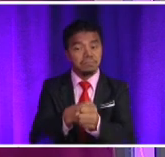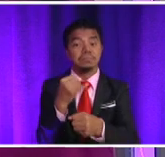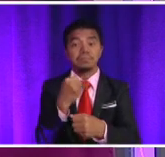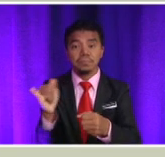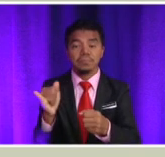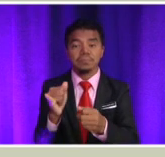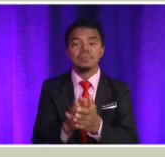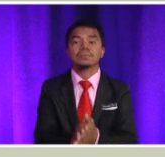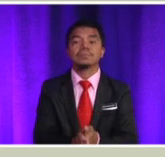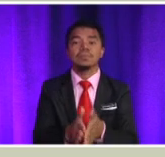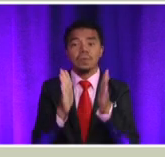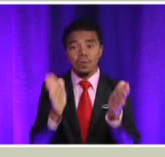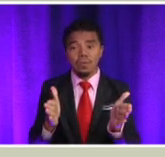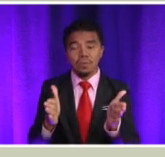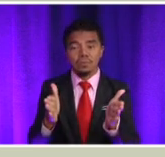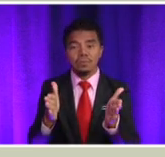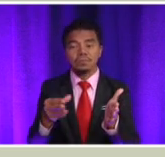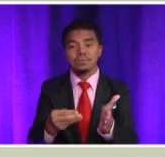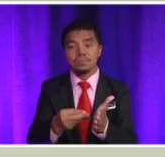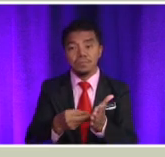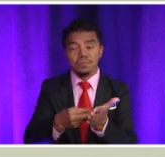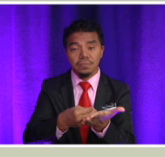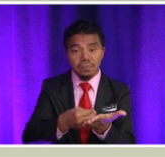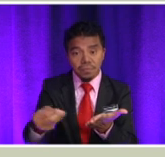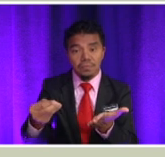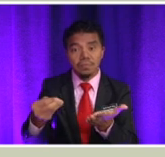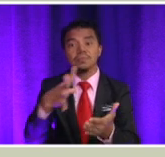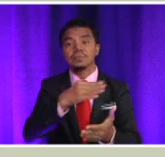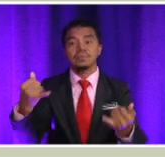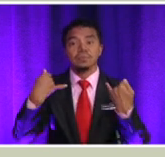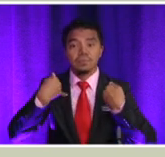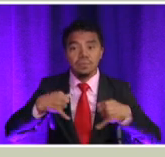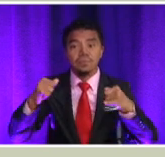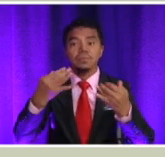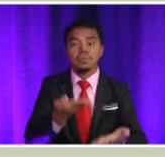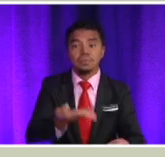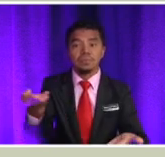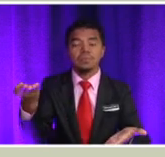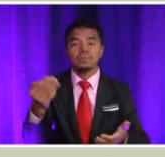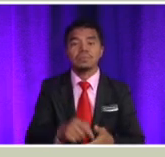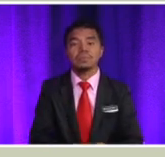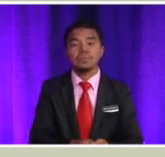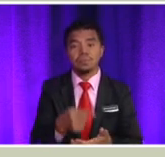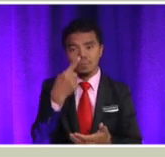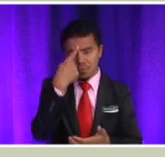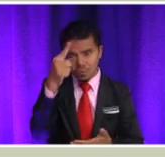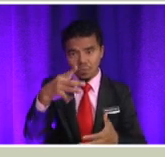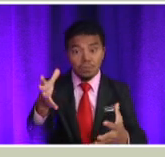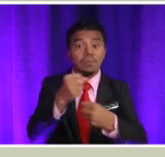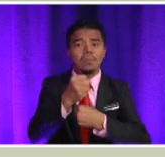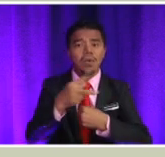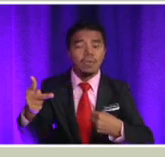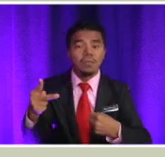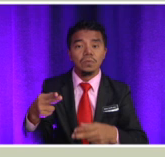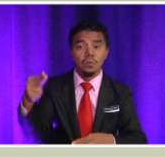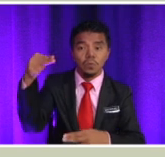Menjual dan membeli barang dan untuk mendapatkan keuntungan itu adalah